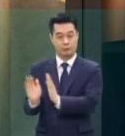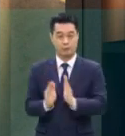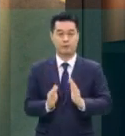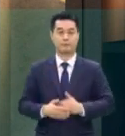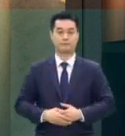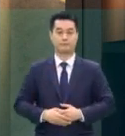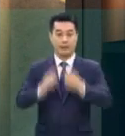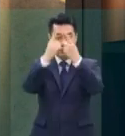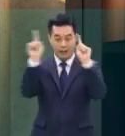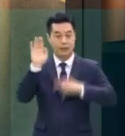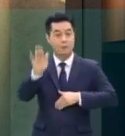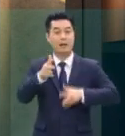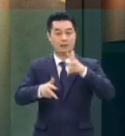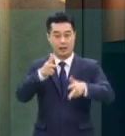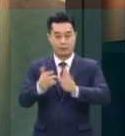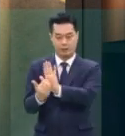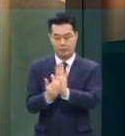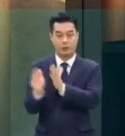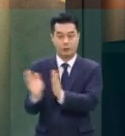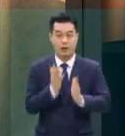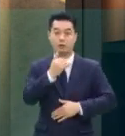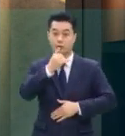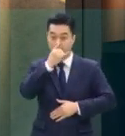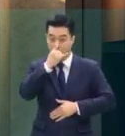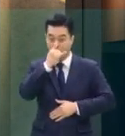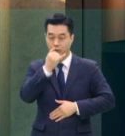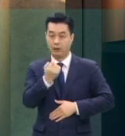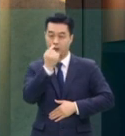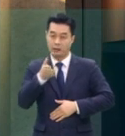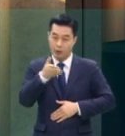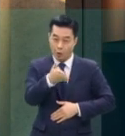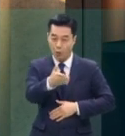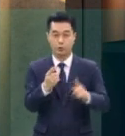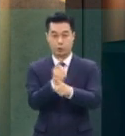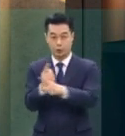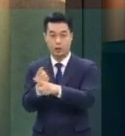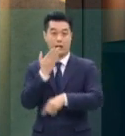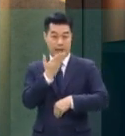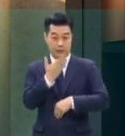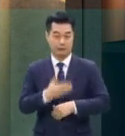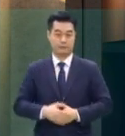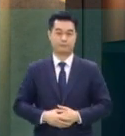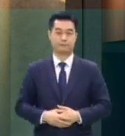대학이 미래의 산업의 대응 알 수 있도록 위원 안 학과 조령 이 가능하도록 하겠습니다